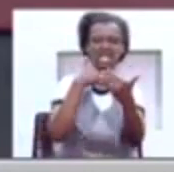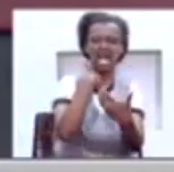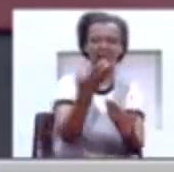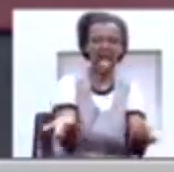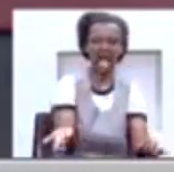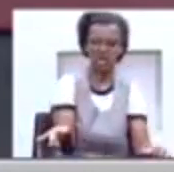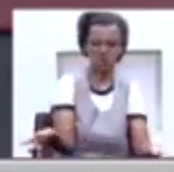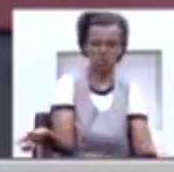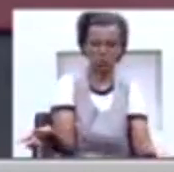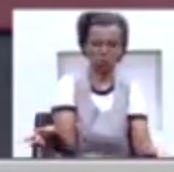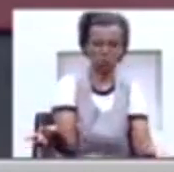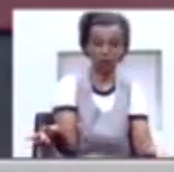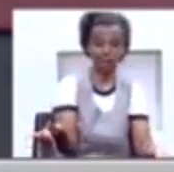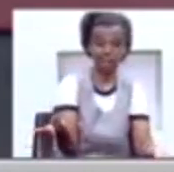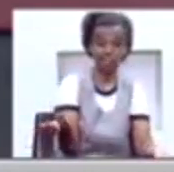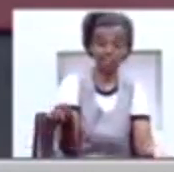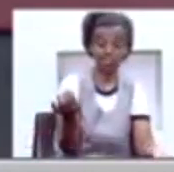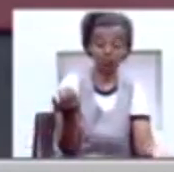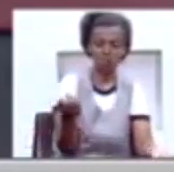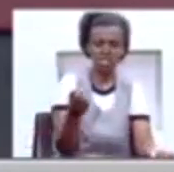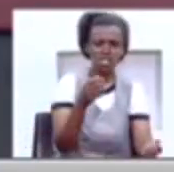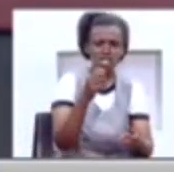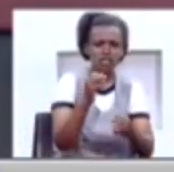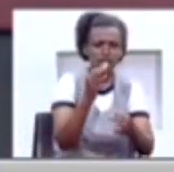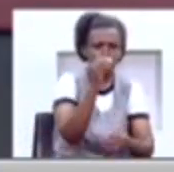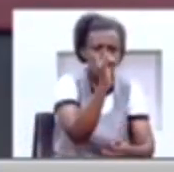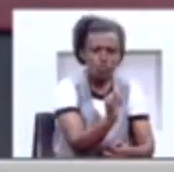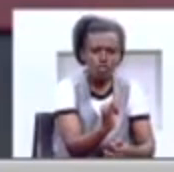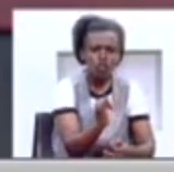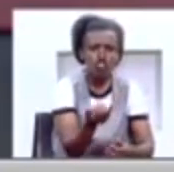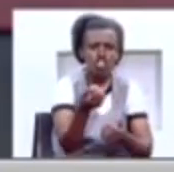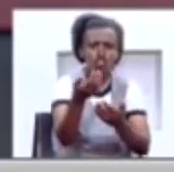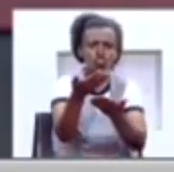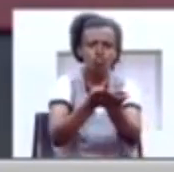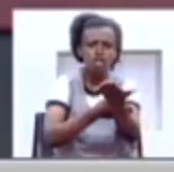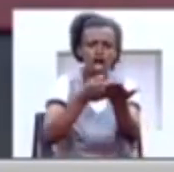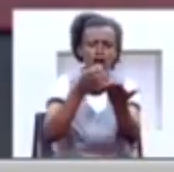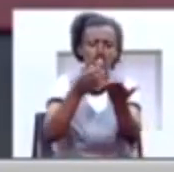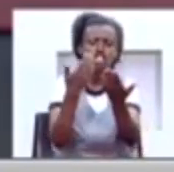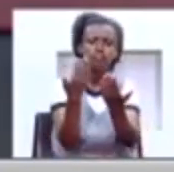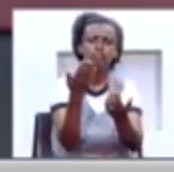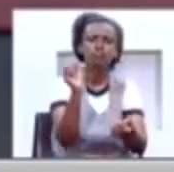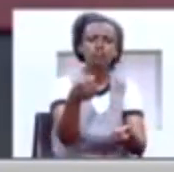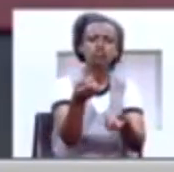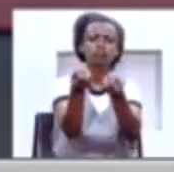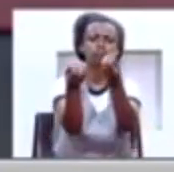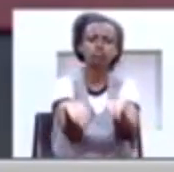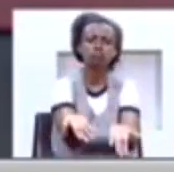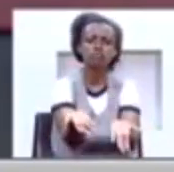kuba ari umututsi binajyana no kuba adafite imyitwarire myiza ku myumvire y'uyu dore uko yabyanditse ati bwana